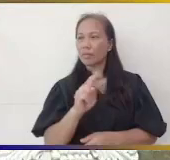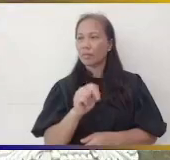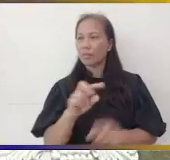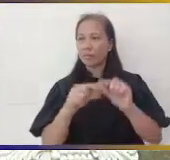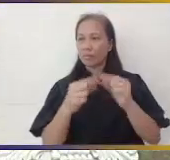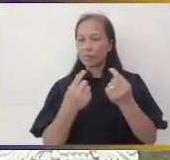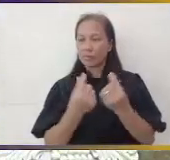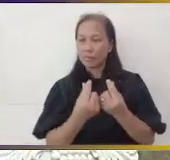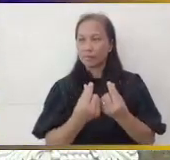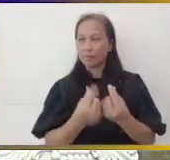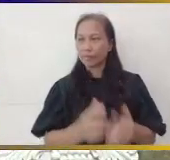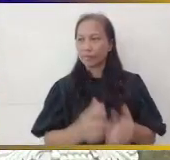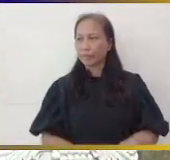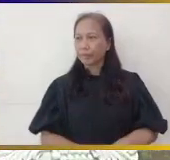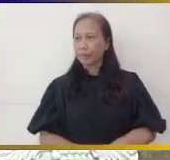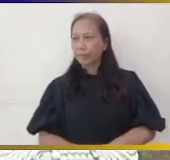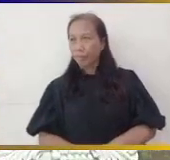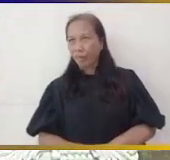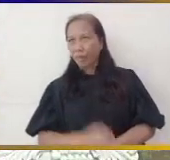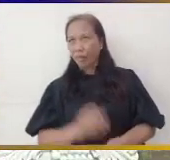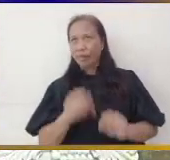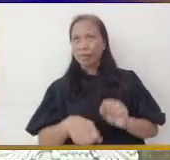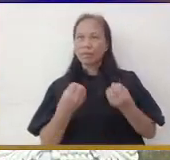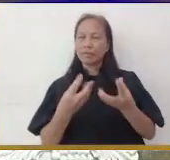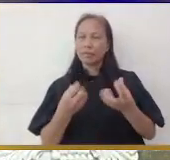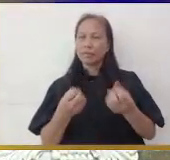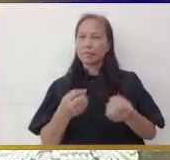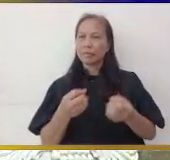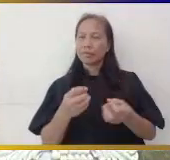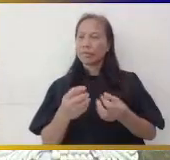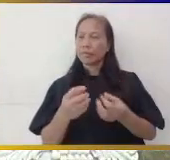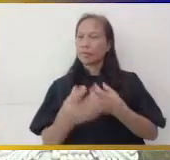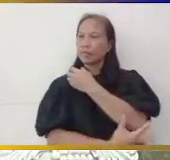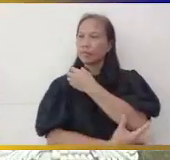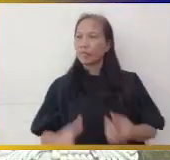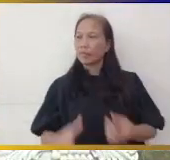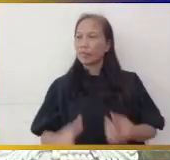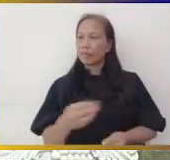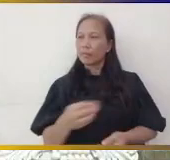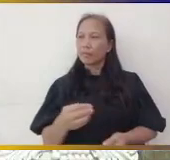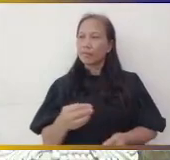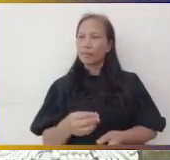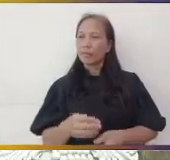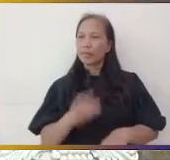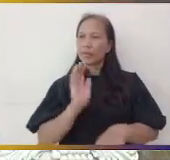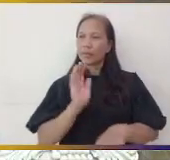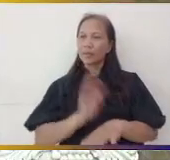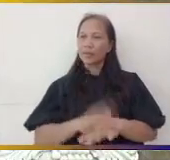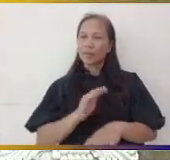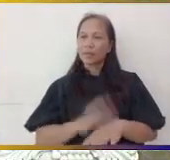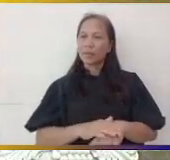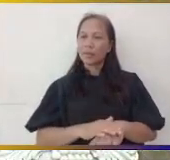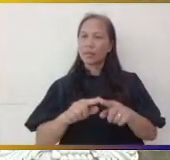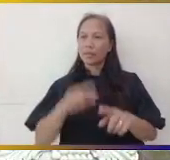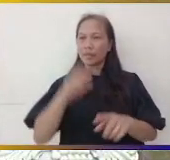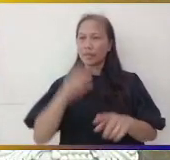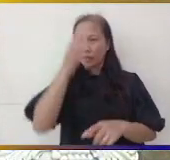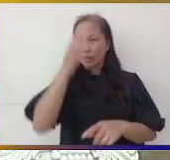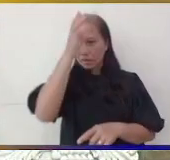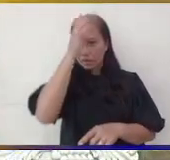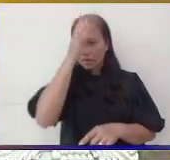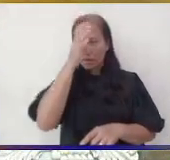ang sumunod po sa kanya naalarma ang Catholic hierarchy and they make a Move against